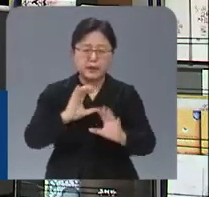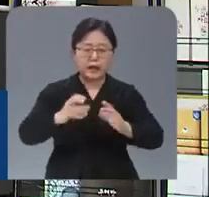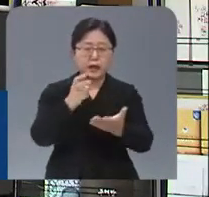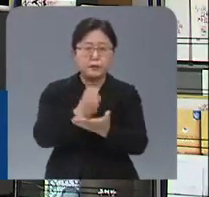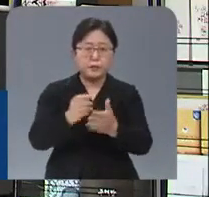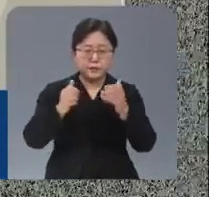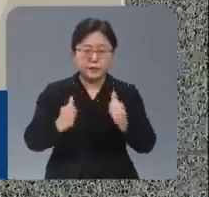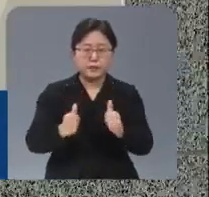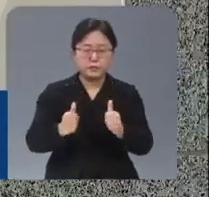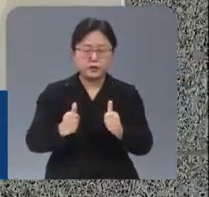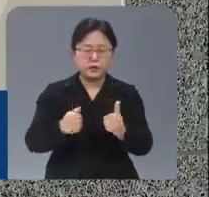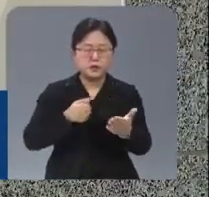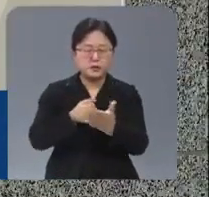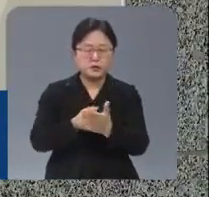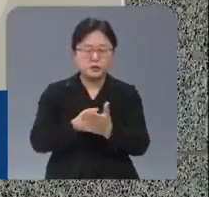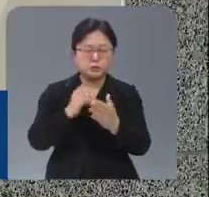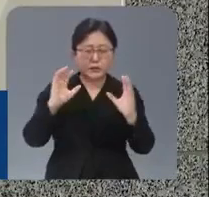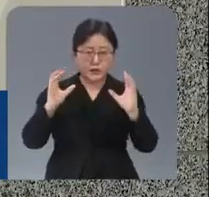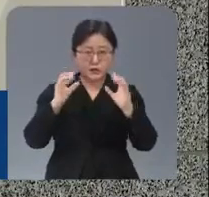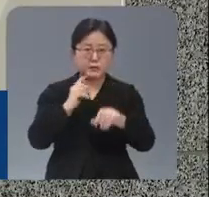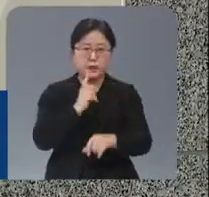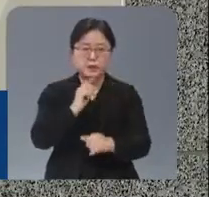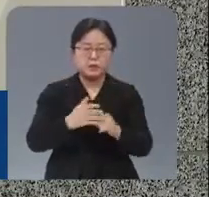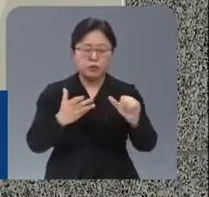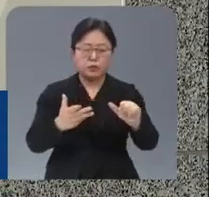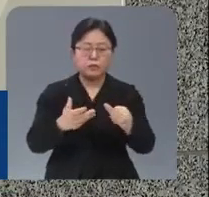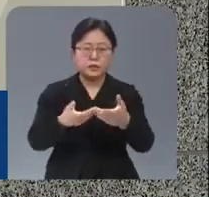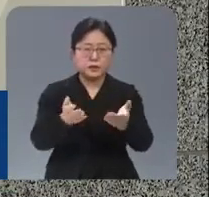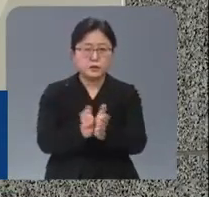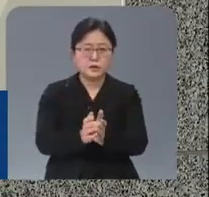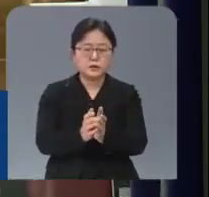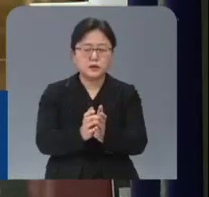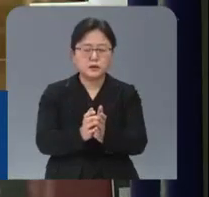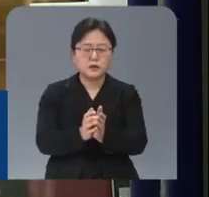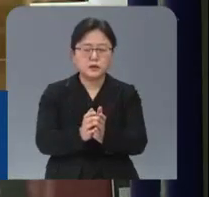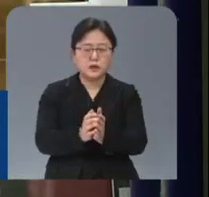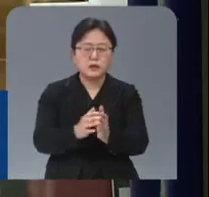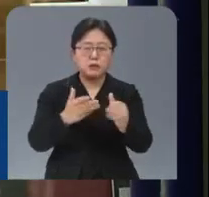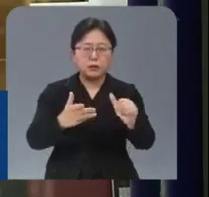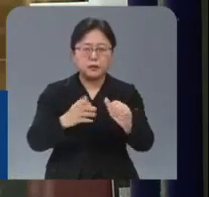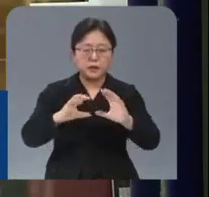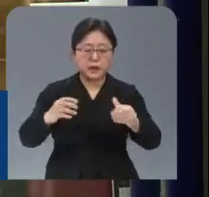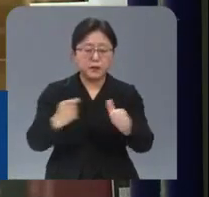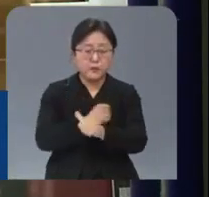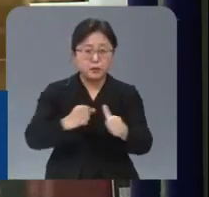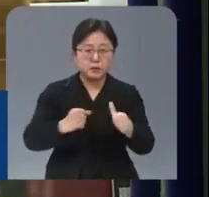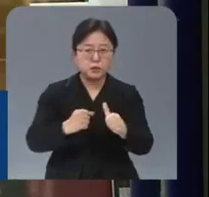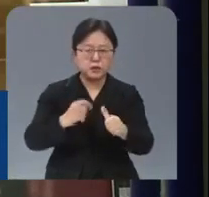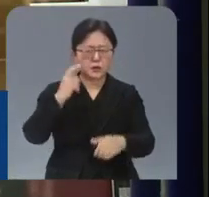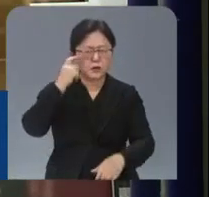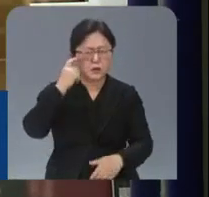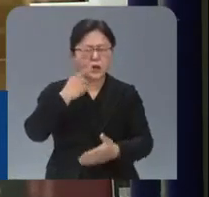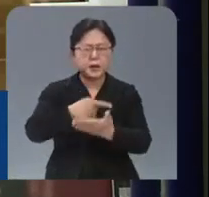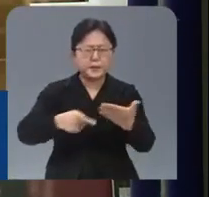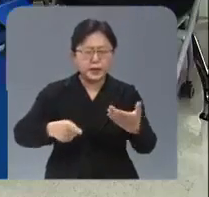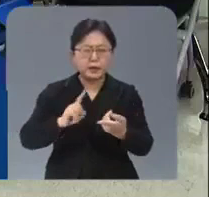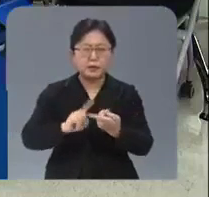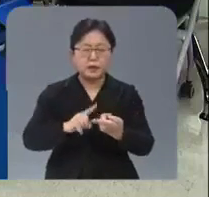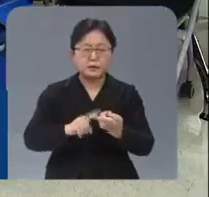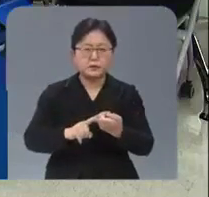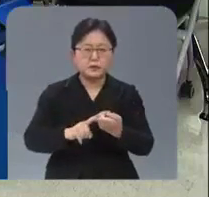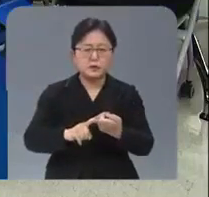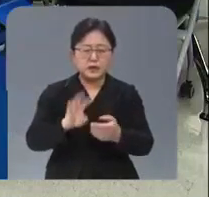결정을 환영한다 고 밝혔습니다 5월 단체들은 오늘 자료를 내고 5일 팔에 국가폭력 으로 인한 정신적 피해에 대해서도